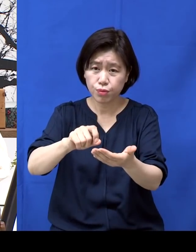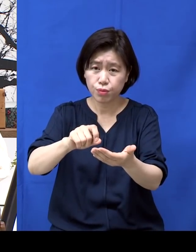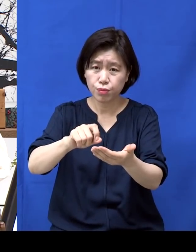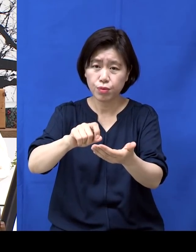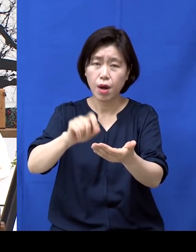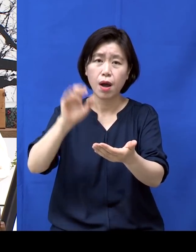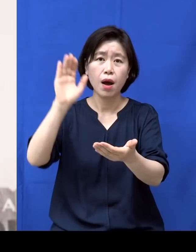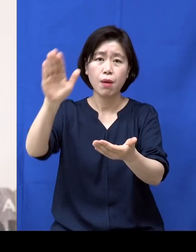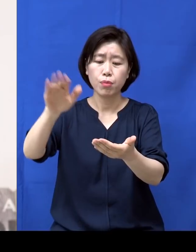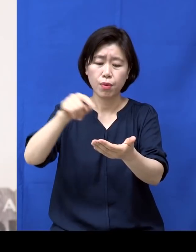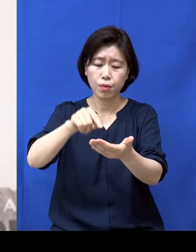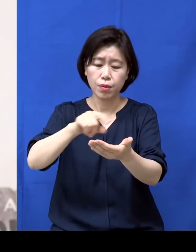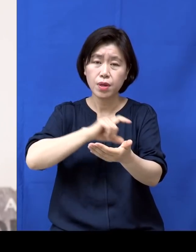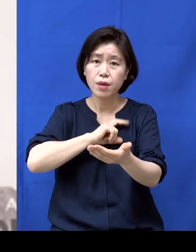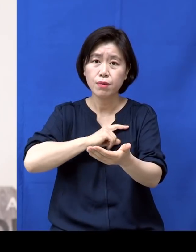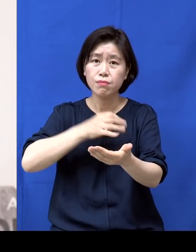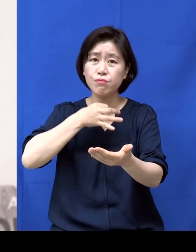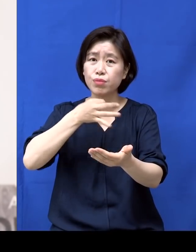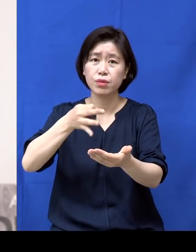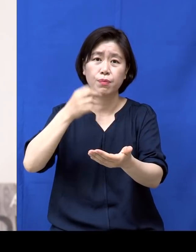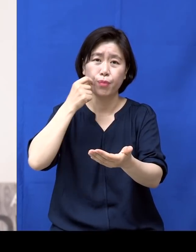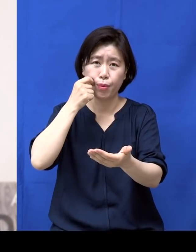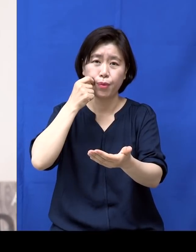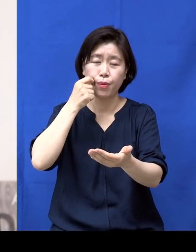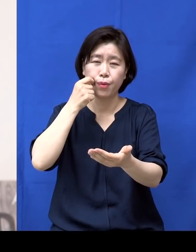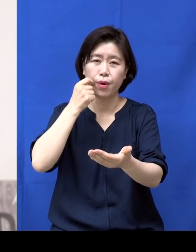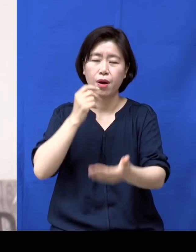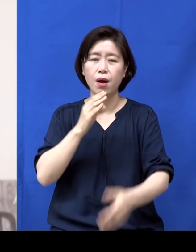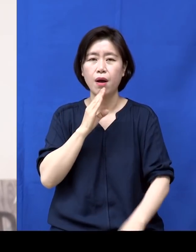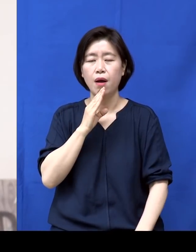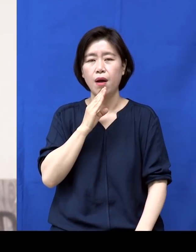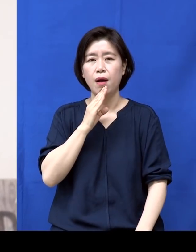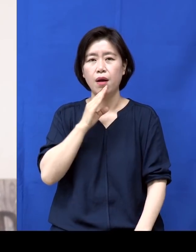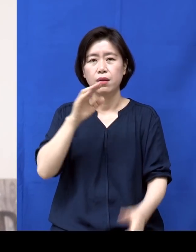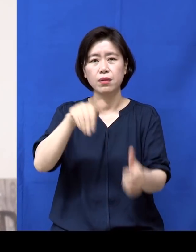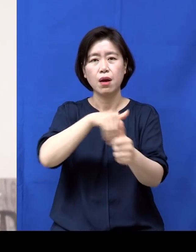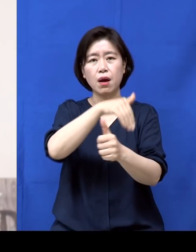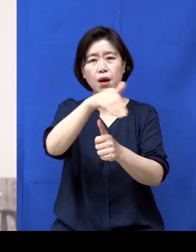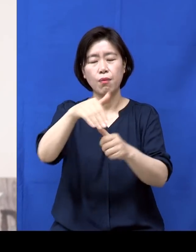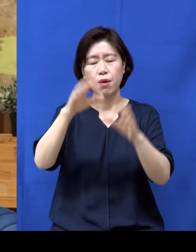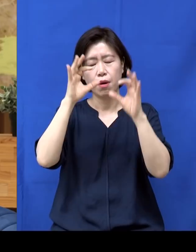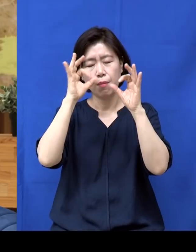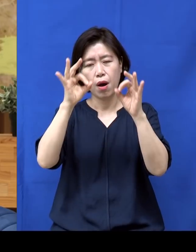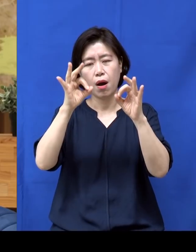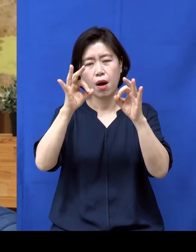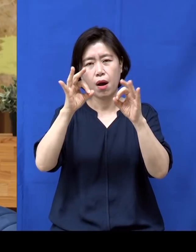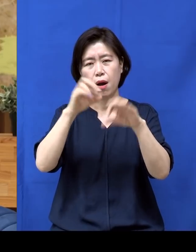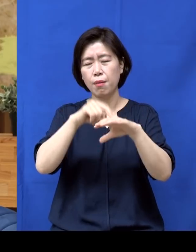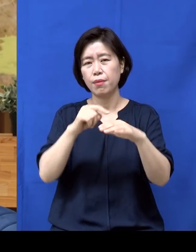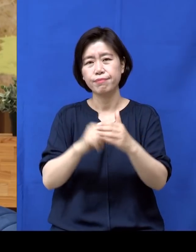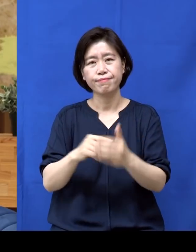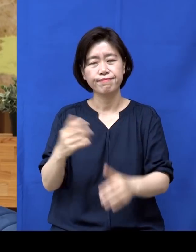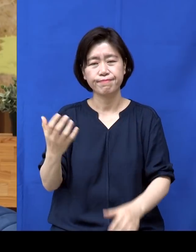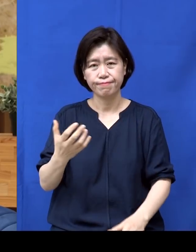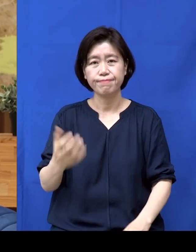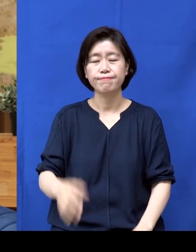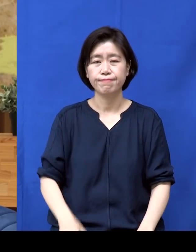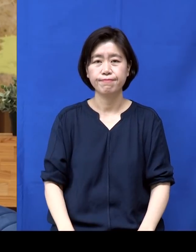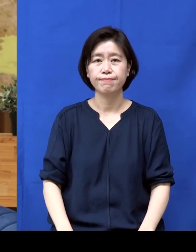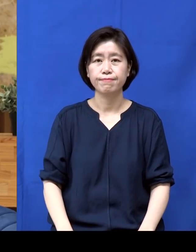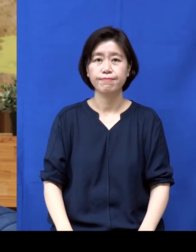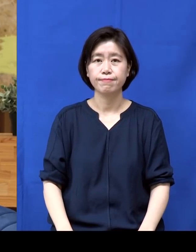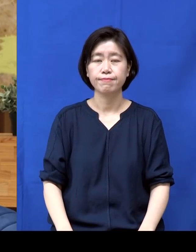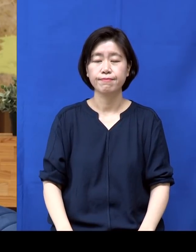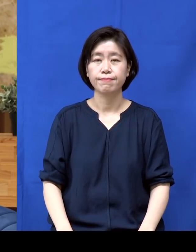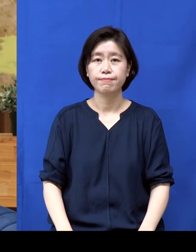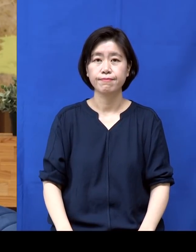그 장면 비현실적으로도 그렇네 느껴지더라고요. 진짜. 그걸 어떻게 설명할 수도 없고요. 요즘 많죠. 네, 극단적인 선택을 하는.